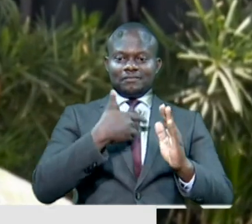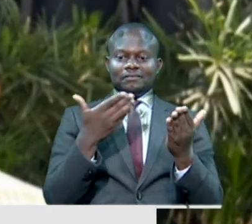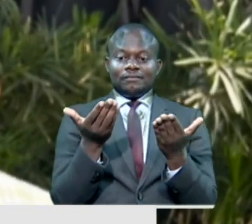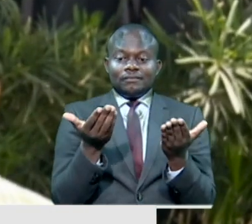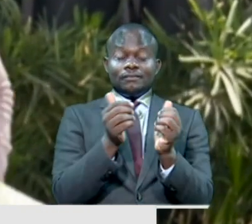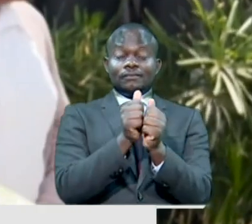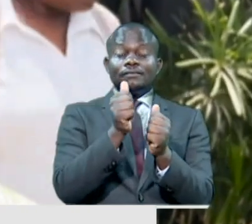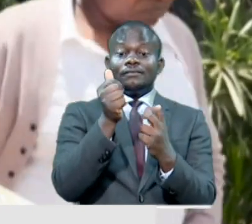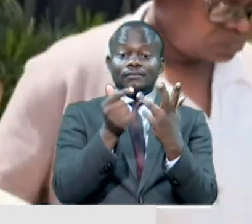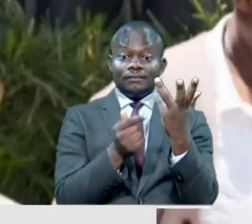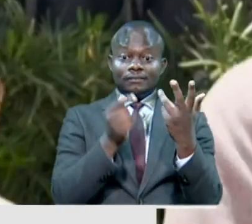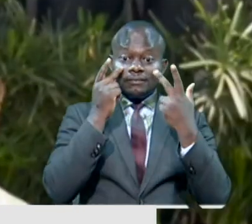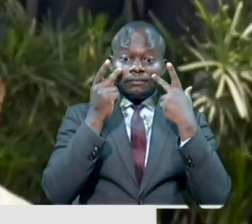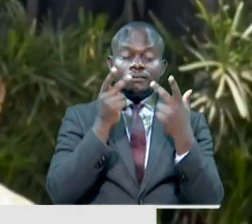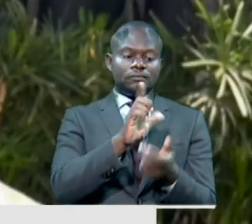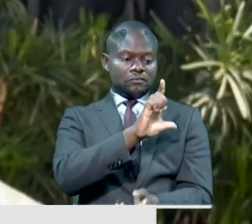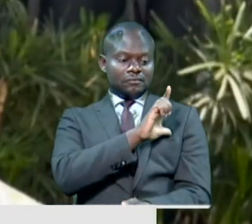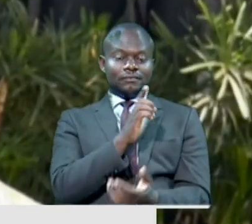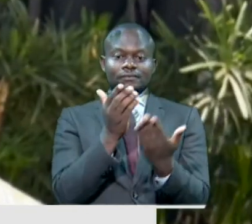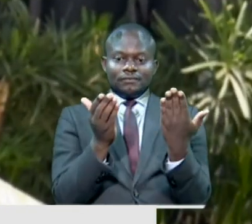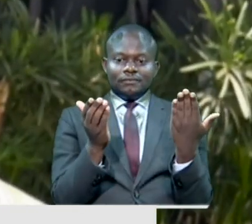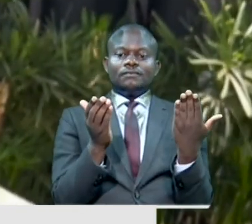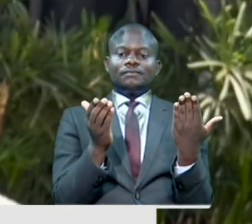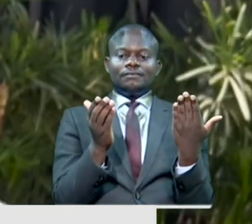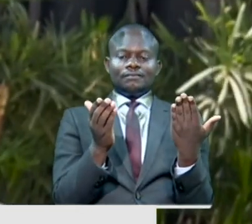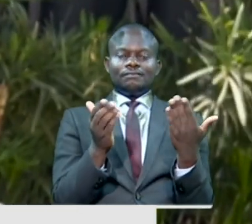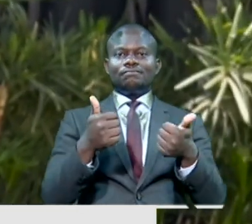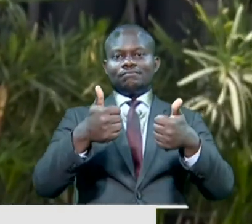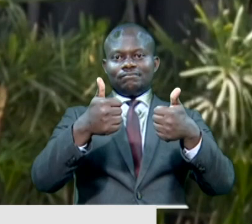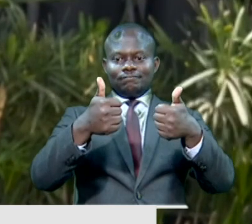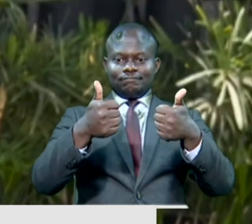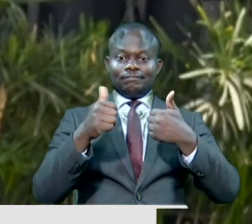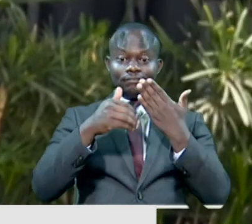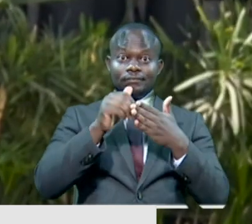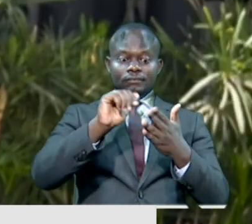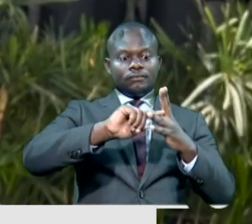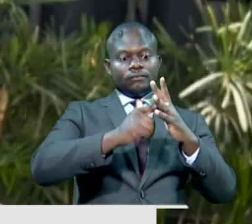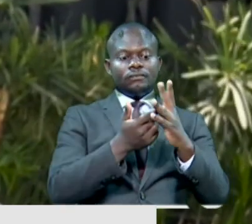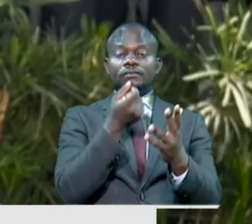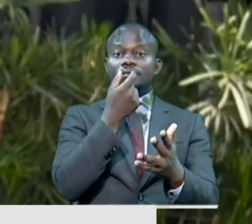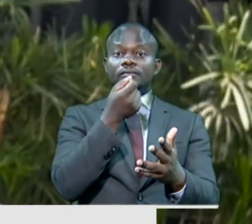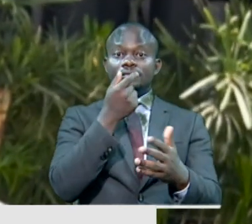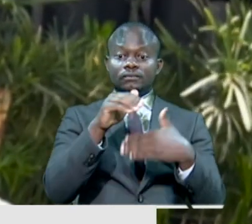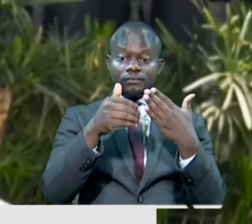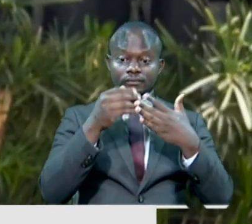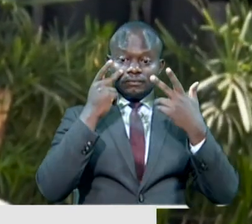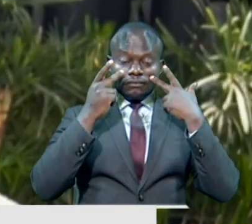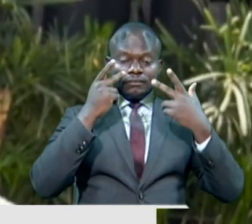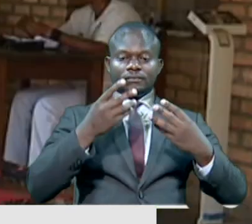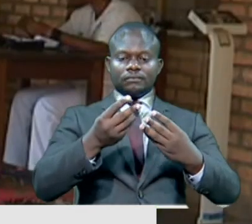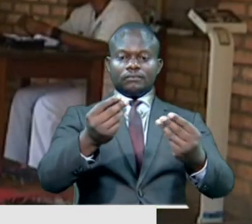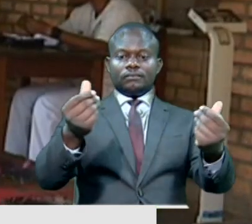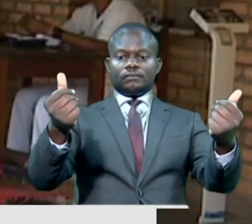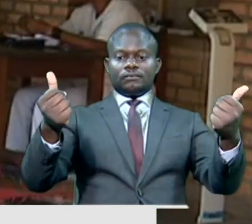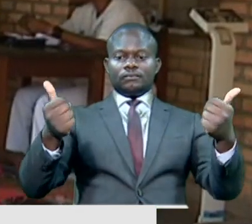n'ibindi kubona hano amahirwe yo kuba ari gitunu ari hejuru cyane ushobora no kumutangiriza imiti ukabona akakira